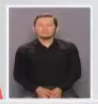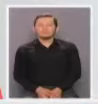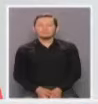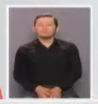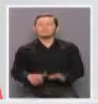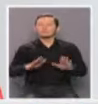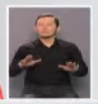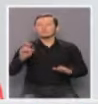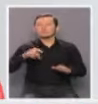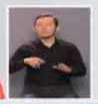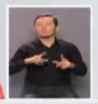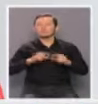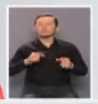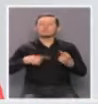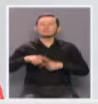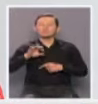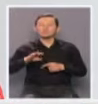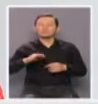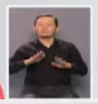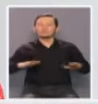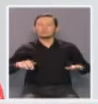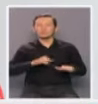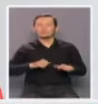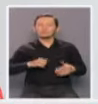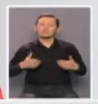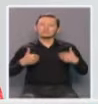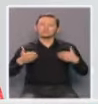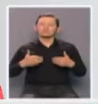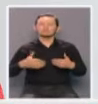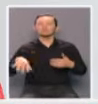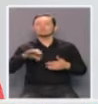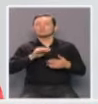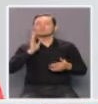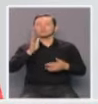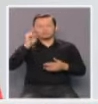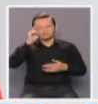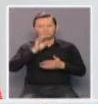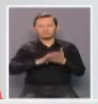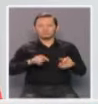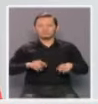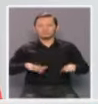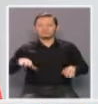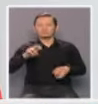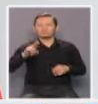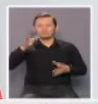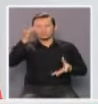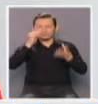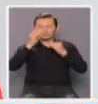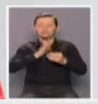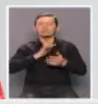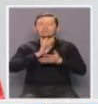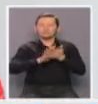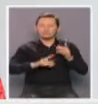Балабақша әкімшілігінің атынан балаларымызға ақ жол тілейміз, сәт сапар. Осы балабақшамызда алған білімдерін одан ары